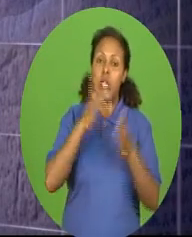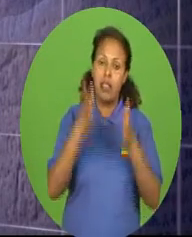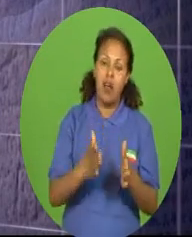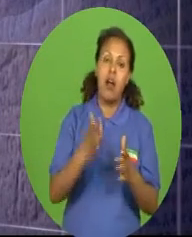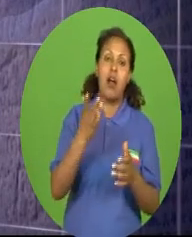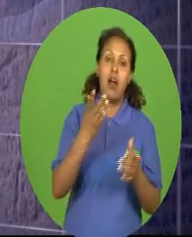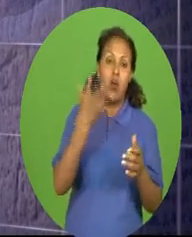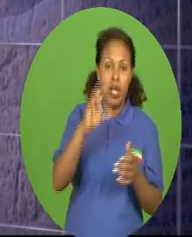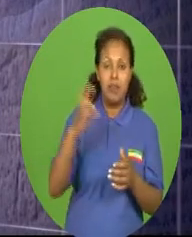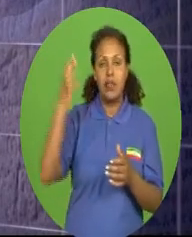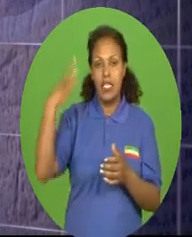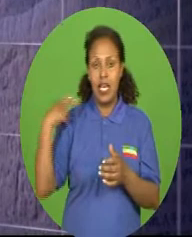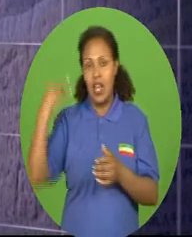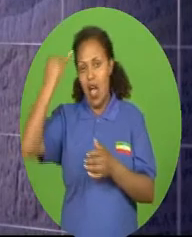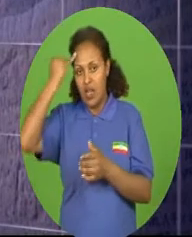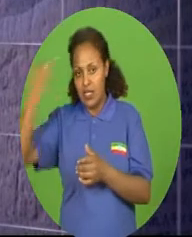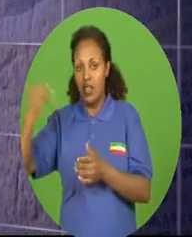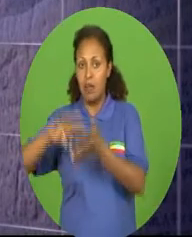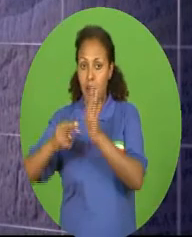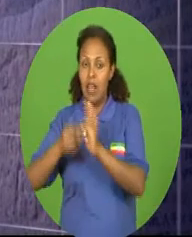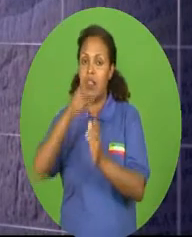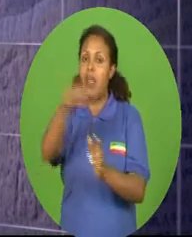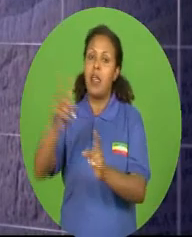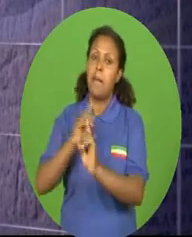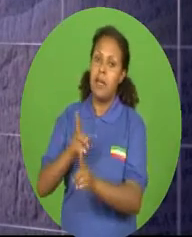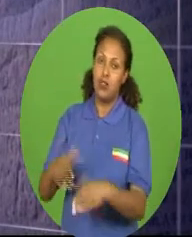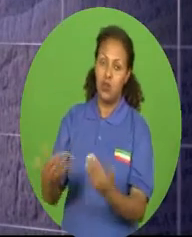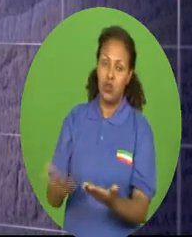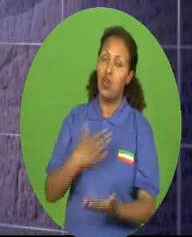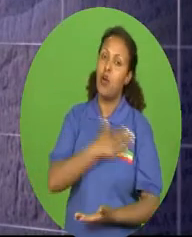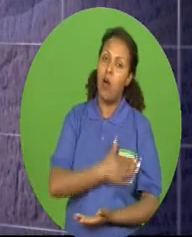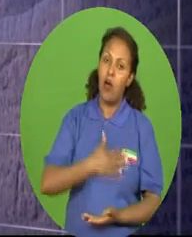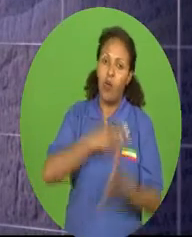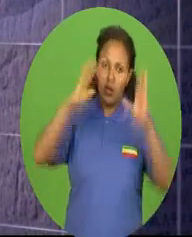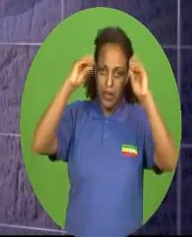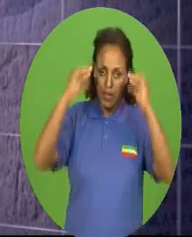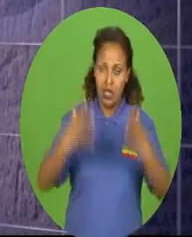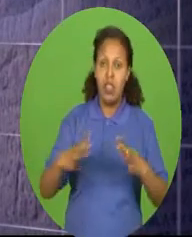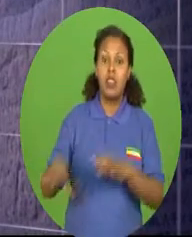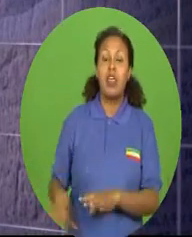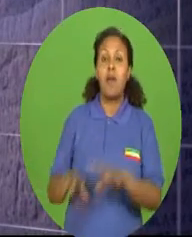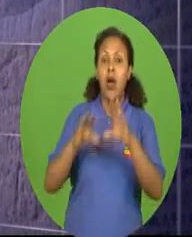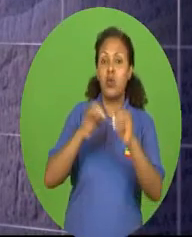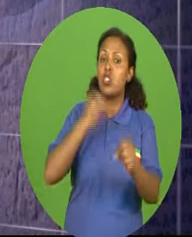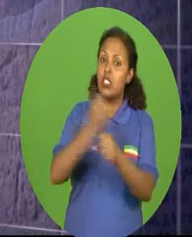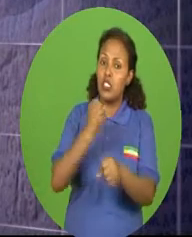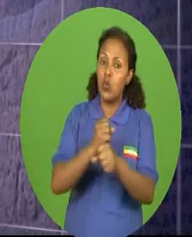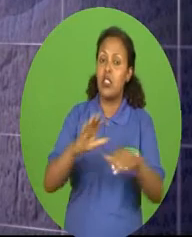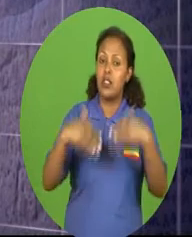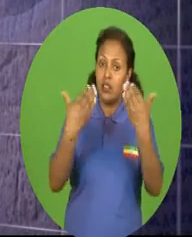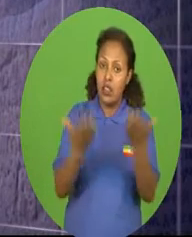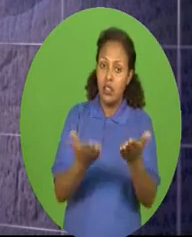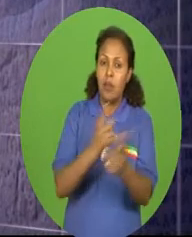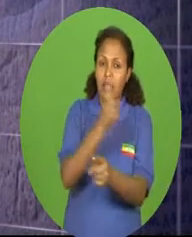ሐሳቦችን እውነታ ወይም የግል አስተያየት በማለት መልሱ። እባክዎን መምህር